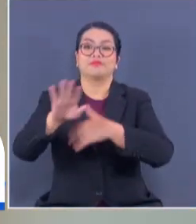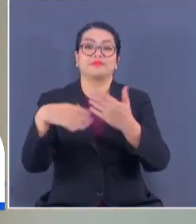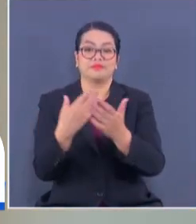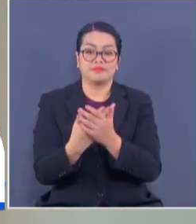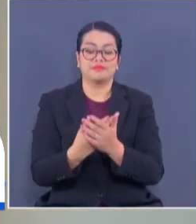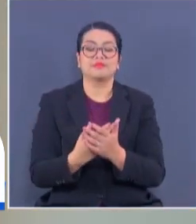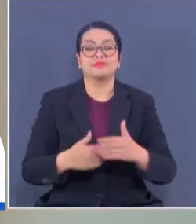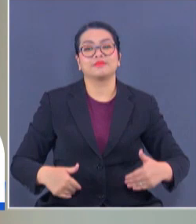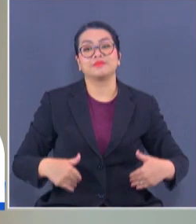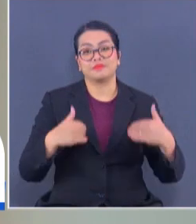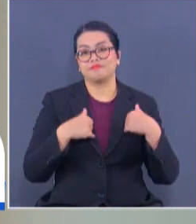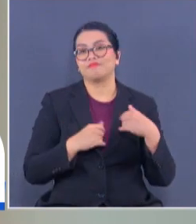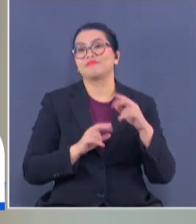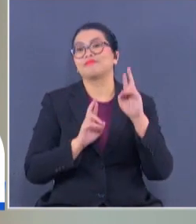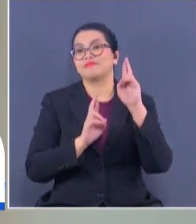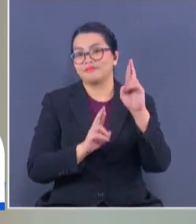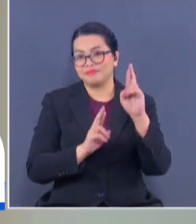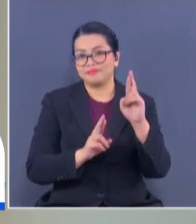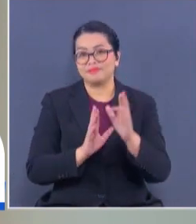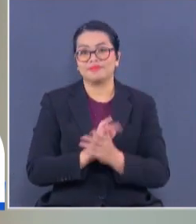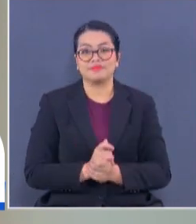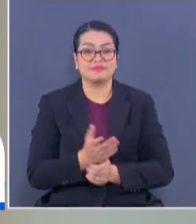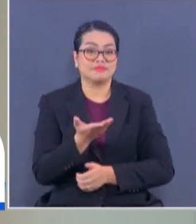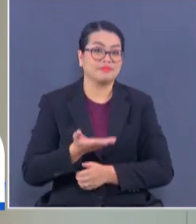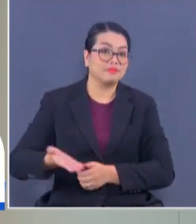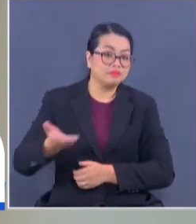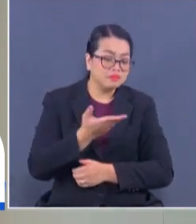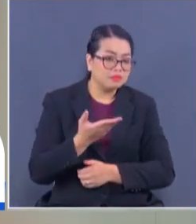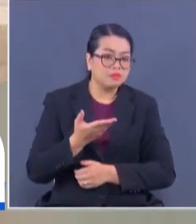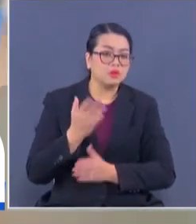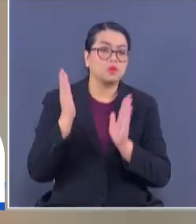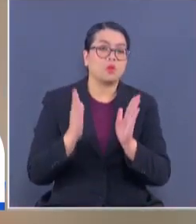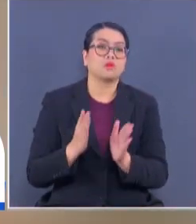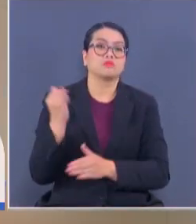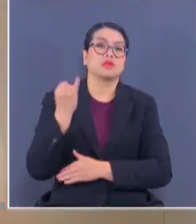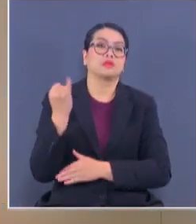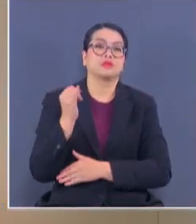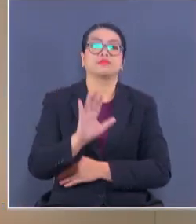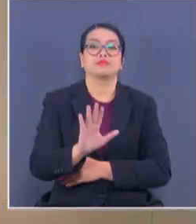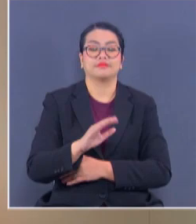คมใช้ชีวิตอย่างระมัดระวังมากขึ้นจะได้ไม่ตกเป็นเหยื่อของคนไม่ดีค่ะ